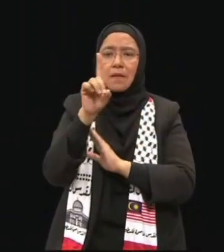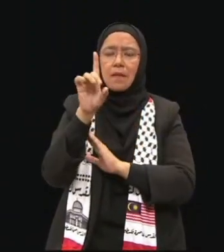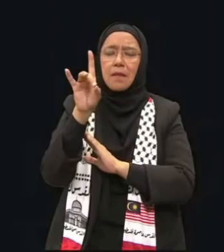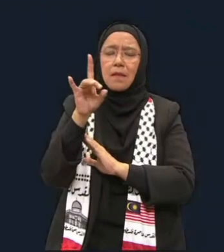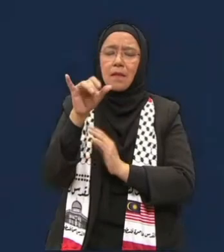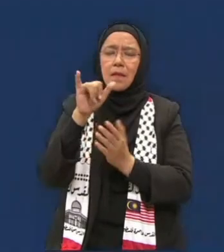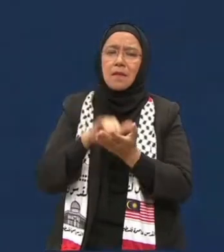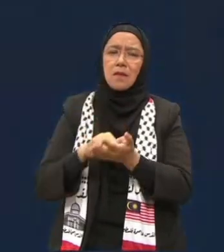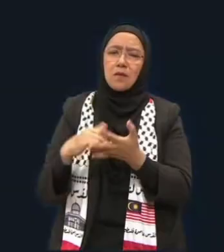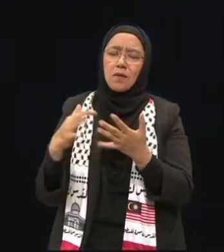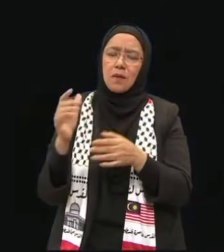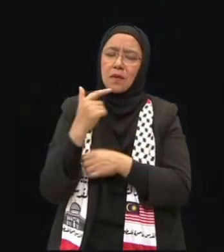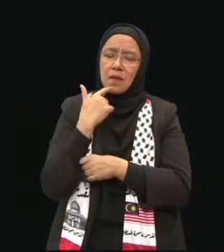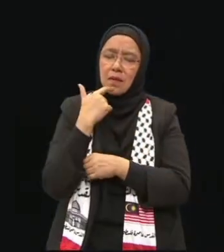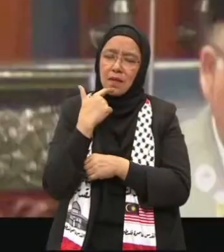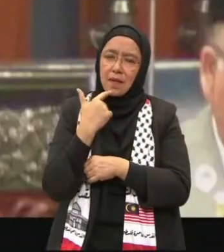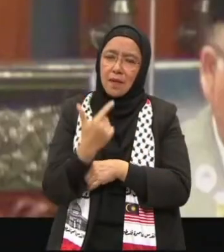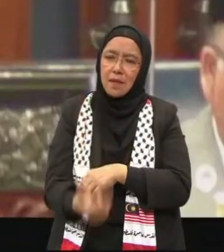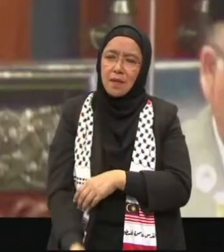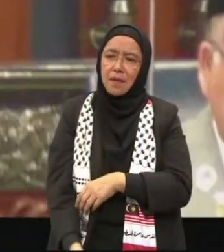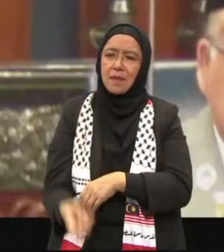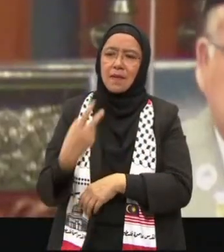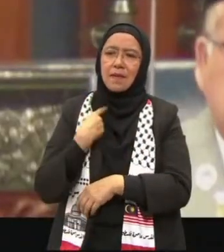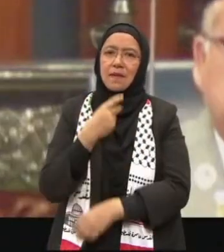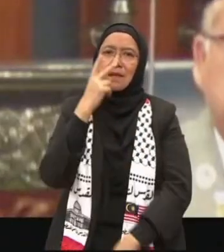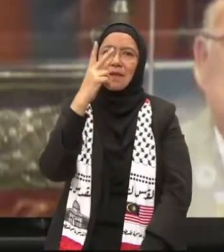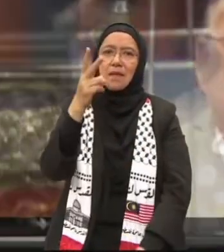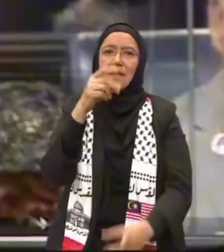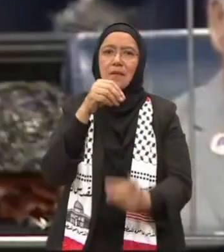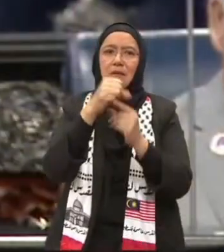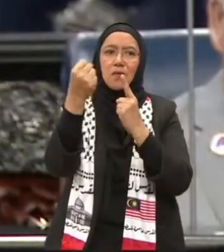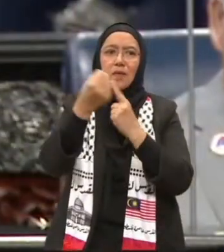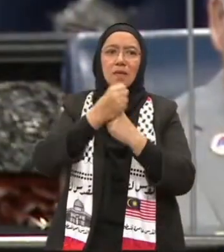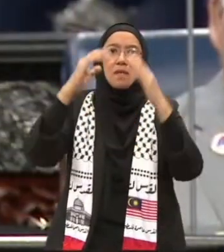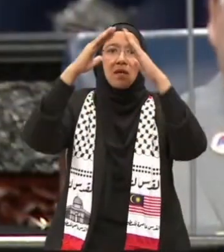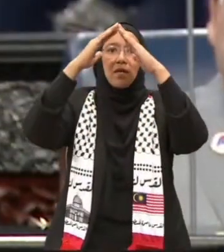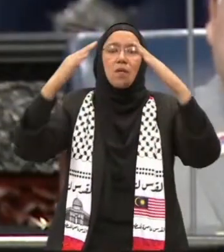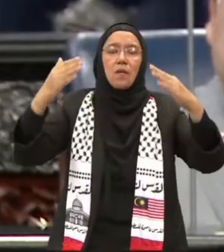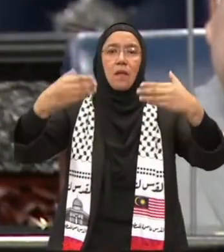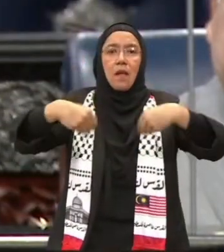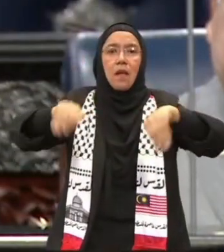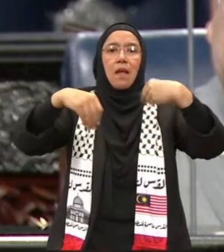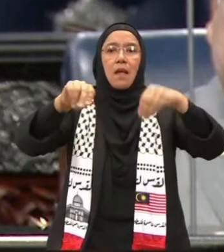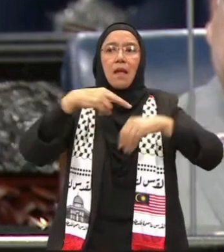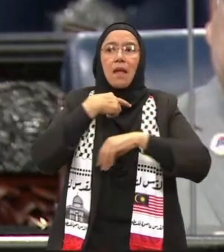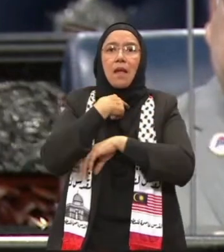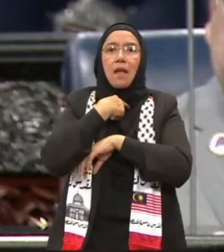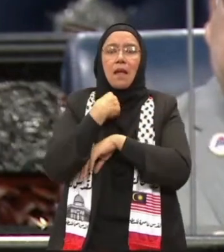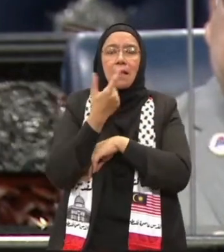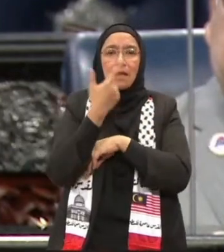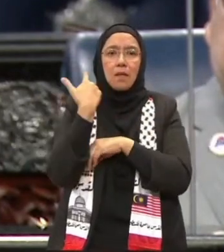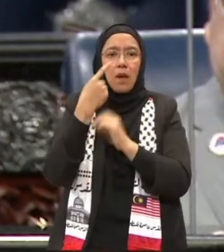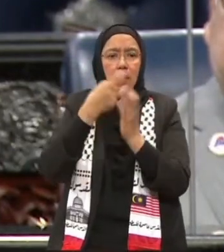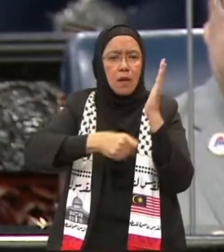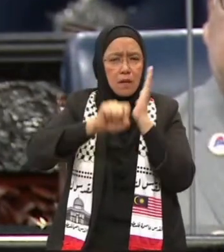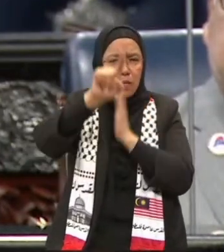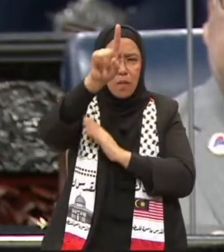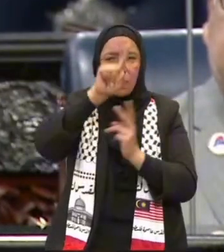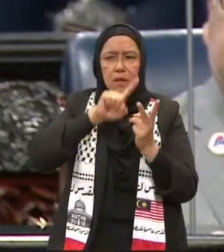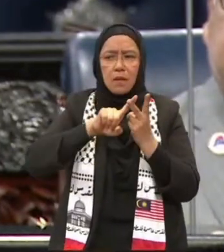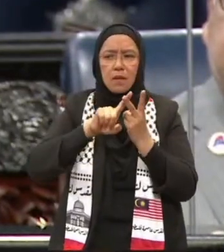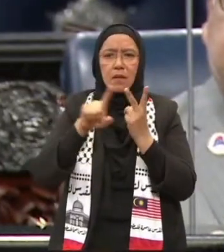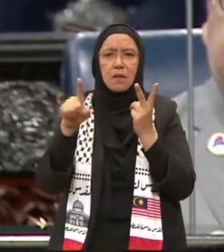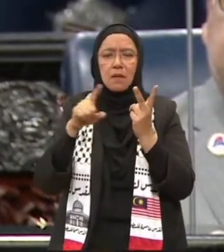kita melihat di antara faktor rumah yang tidak terjual kerana harga dia tinggi, kelemahan pemilihan lokasi dan